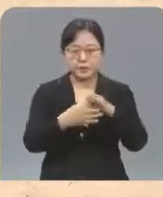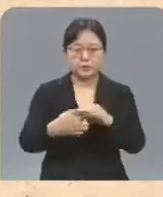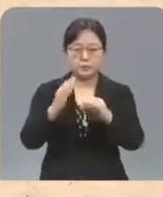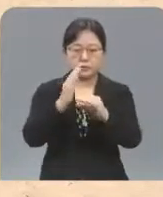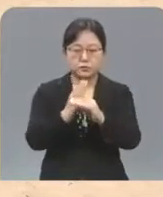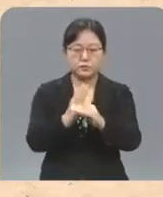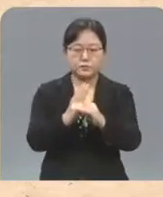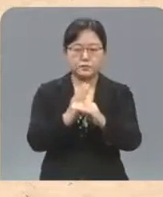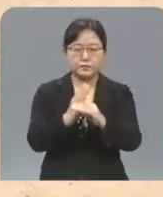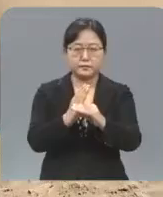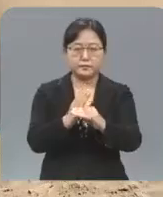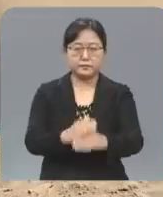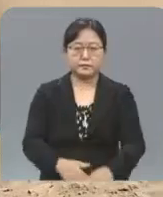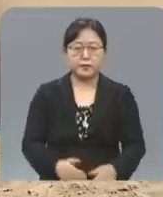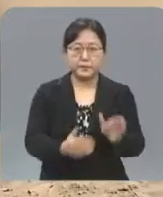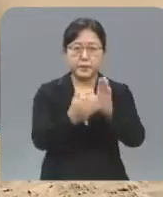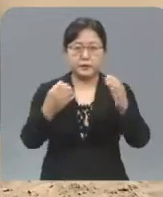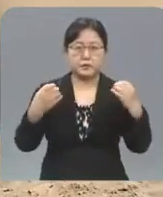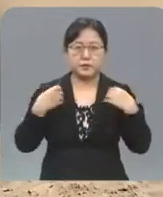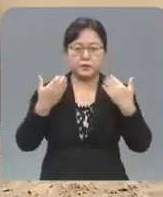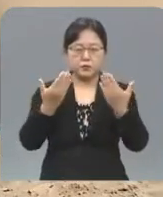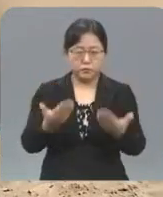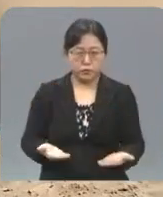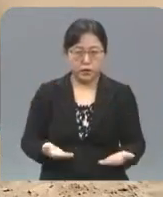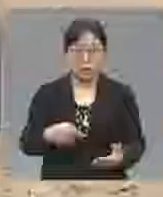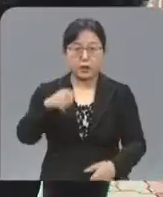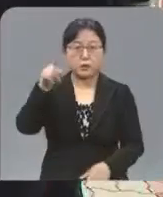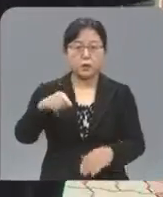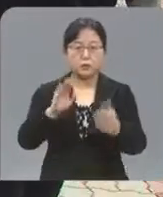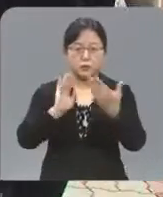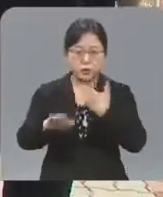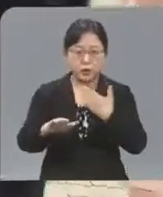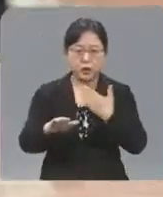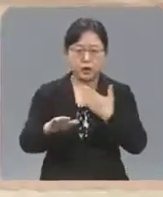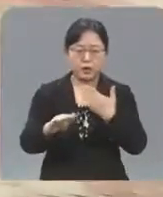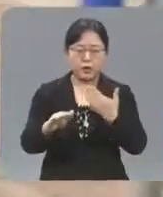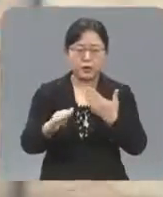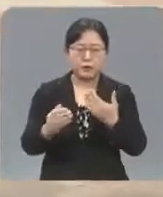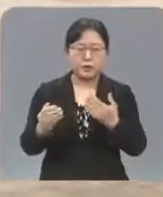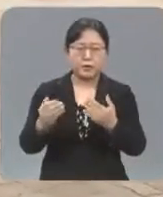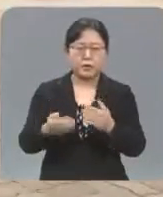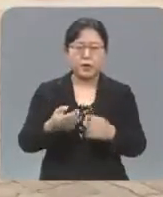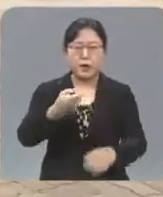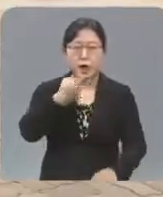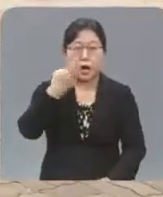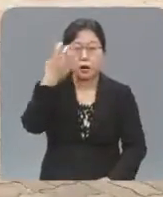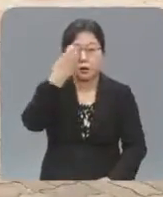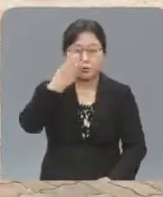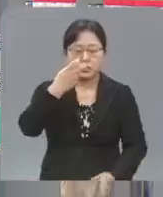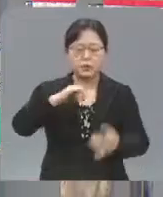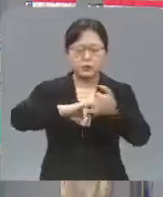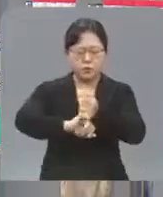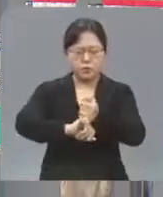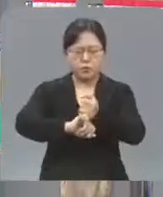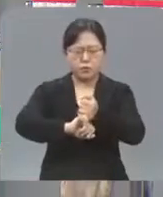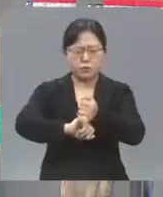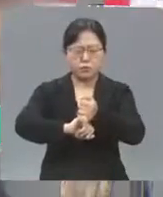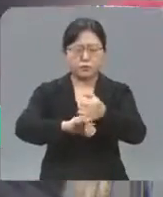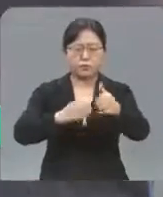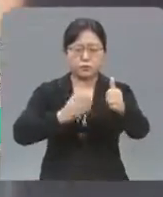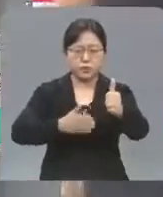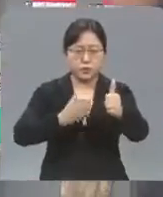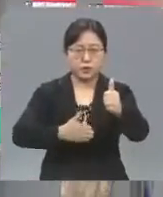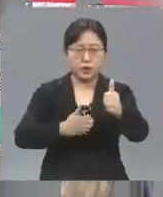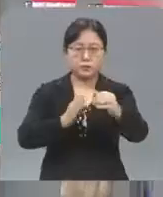상황입니다 방역당국은 휴가를 다녀온 뒤 일상의 복귀하기 전 진단 검사를 필수적으로 받을 것을